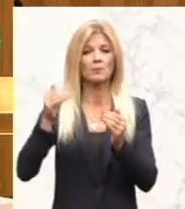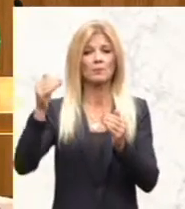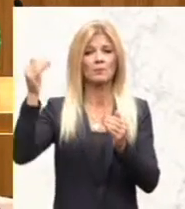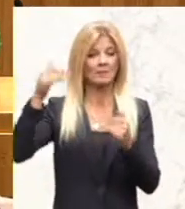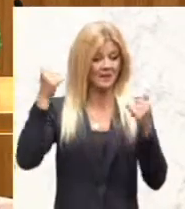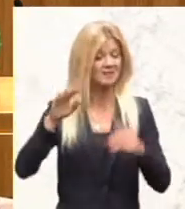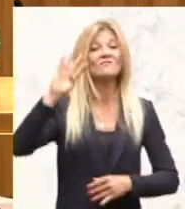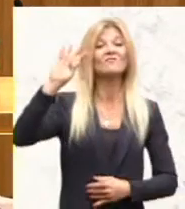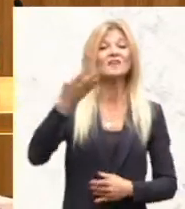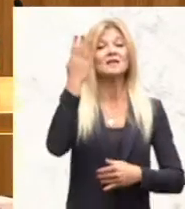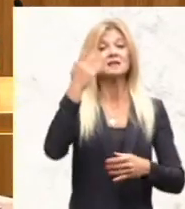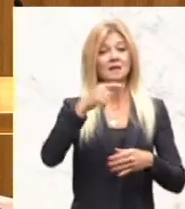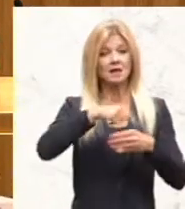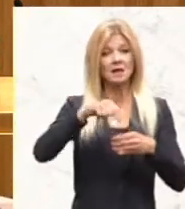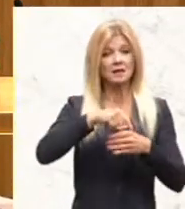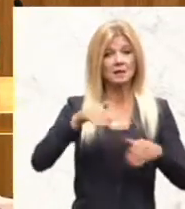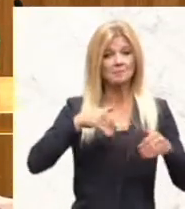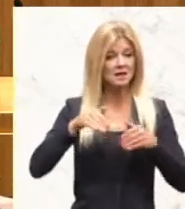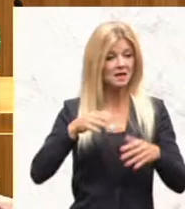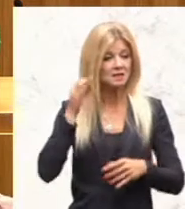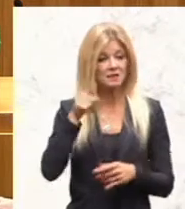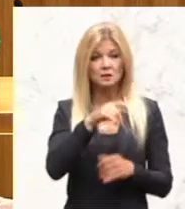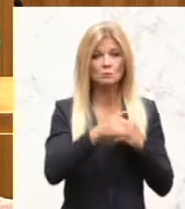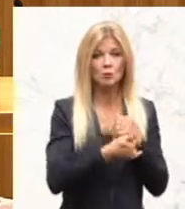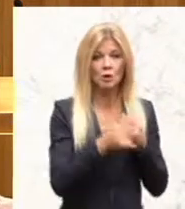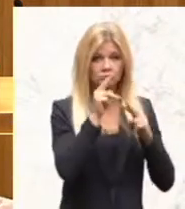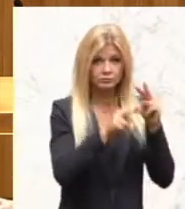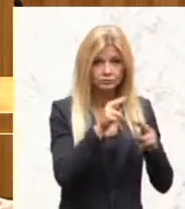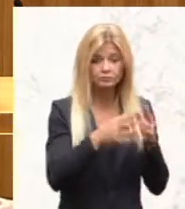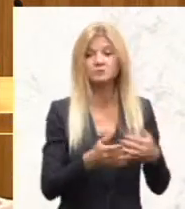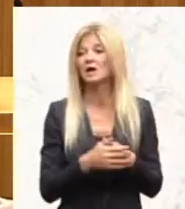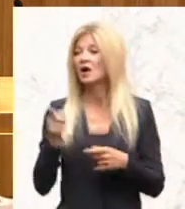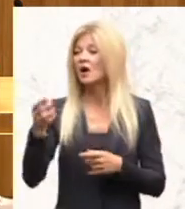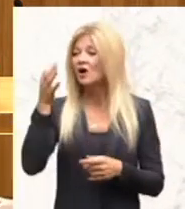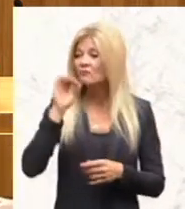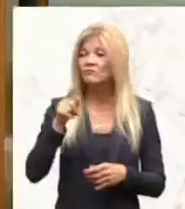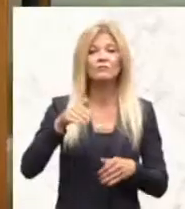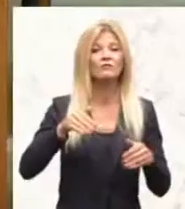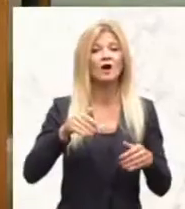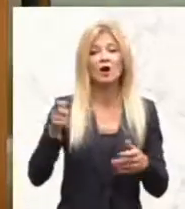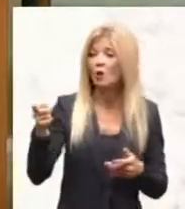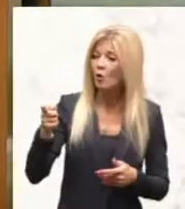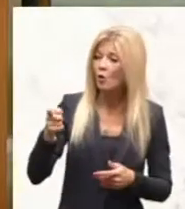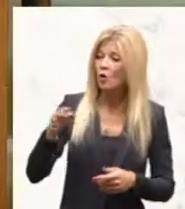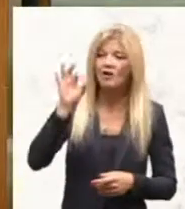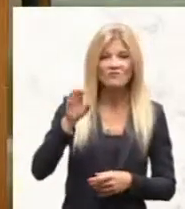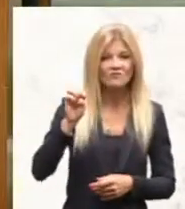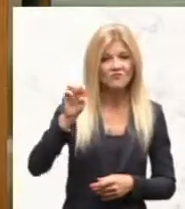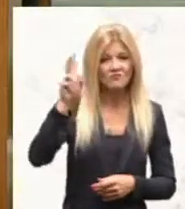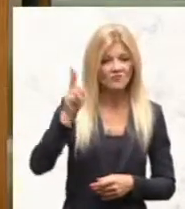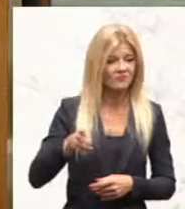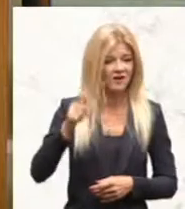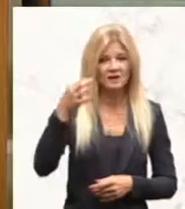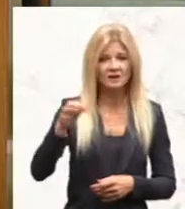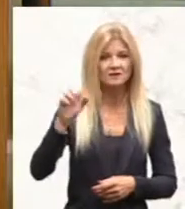Projekt betraut ist, Frau Ministerin Faeckter, Sie waren ja auch einmal sozusagen Amtsträgerin des Adonis- oder Tetron-Projektes. Sie können da